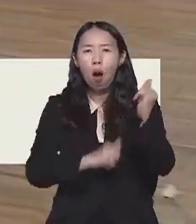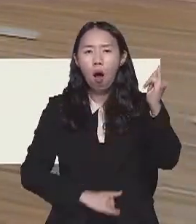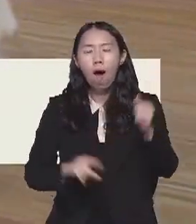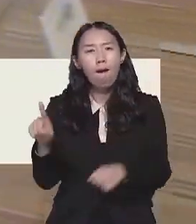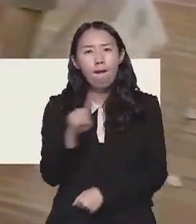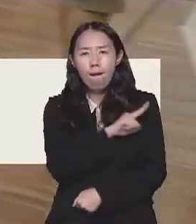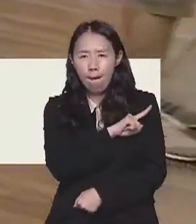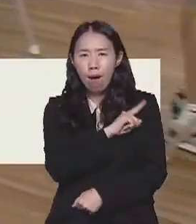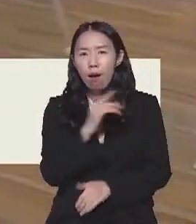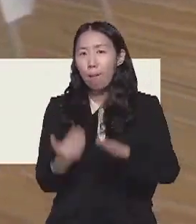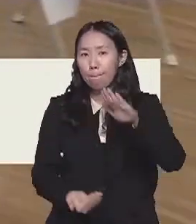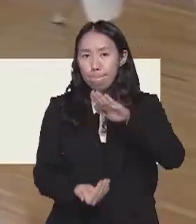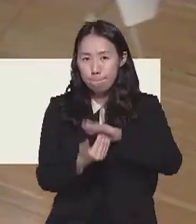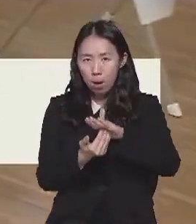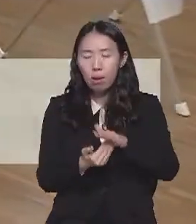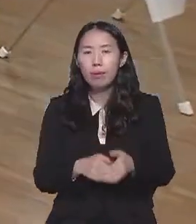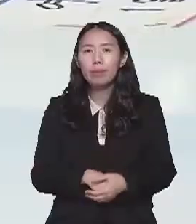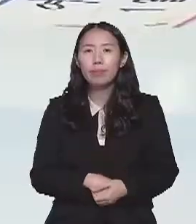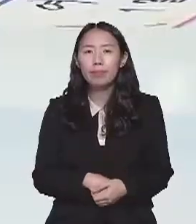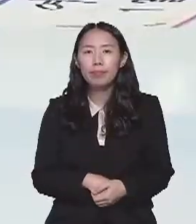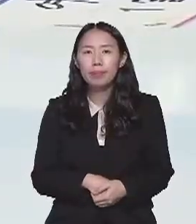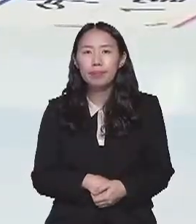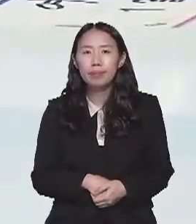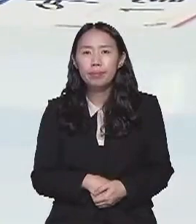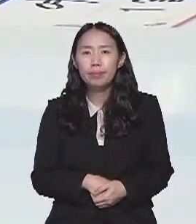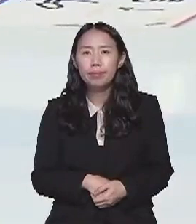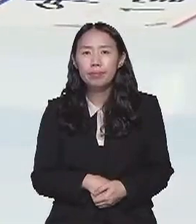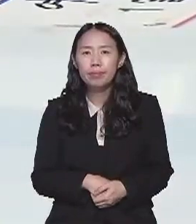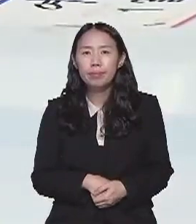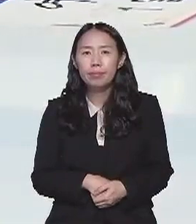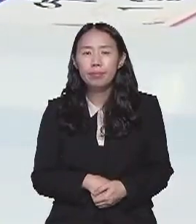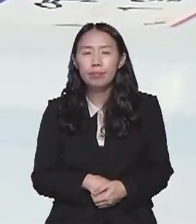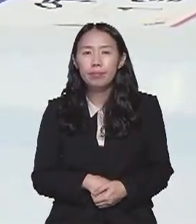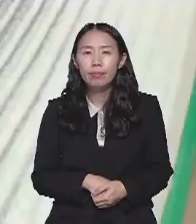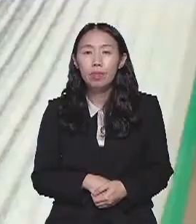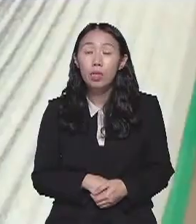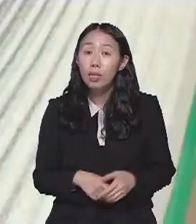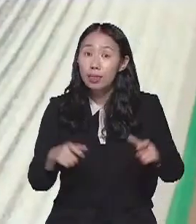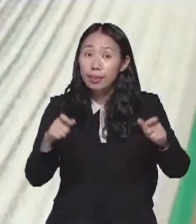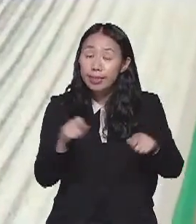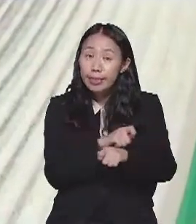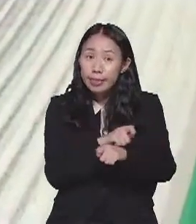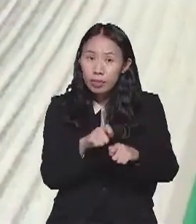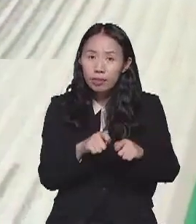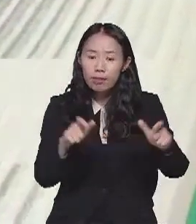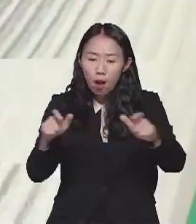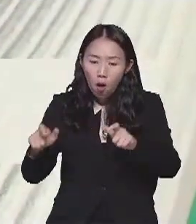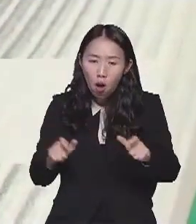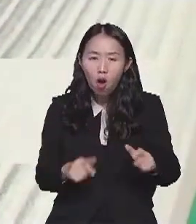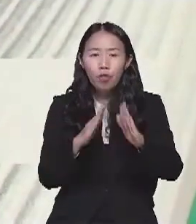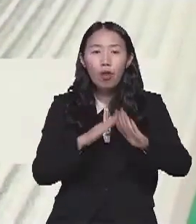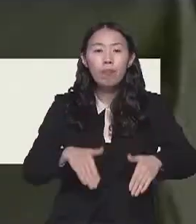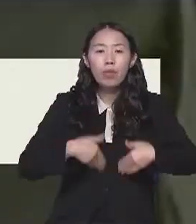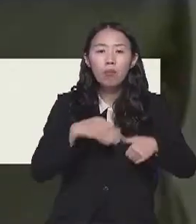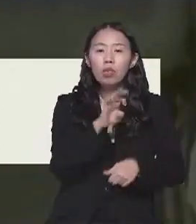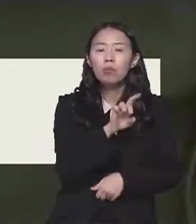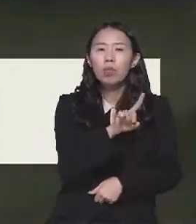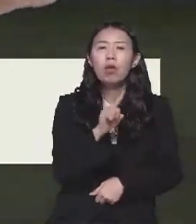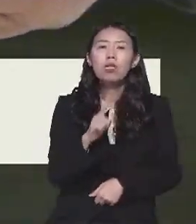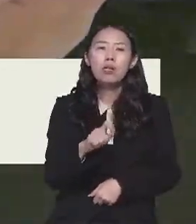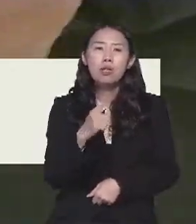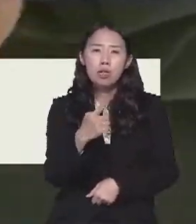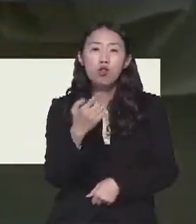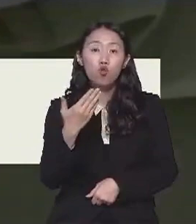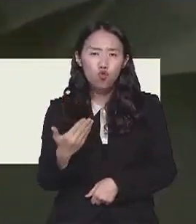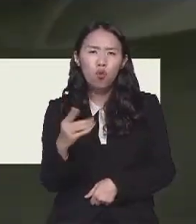총선 가운데 가장 높은 사전투표율을 기록했습니다. 특히 지역별로는 전남이 41.19%로